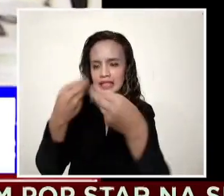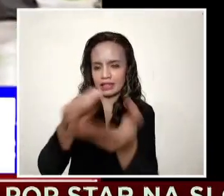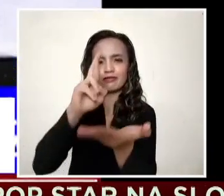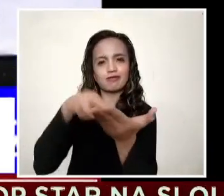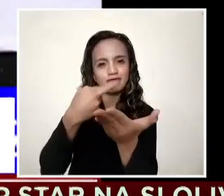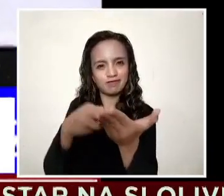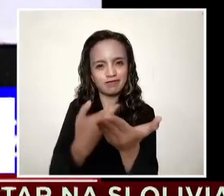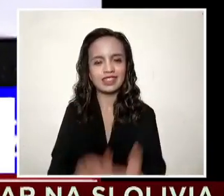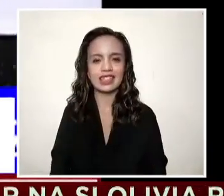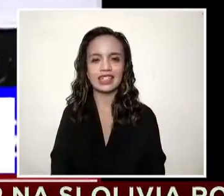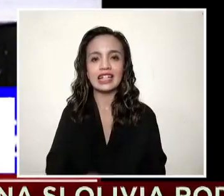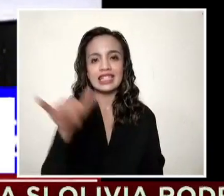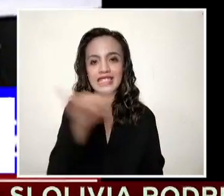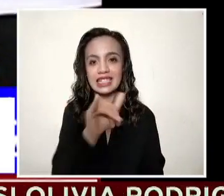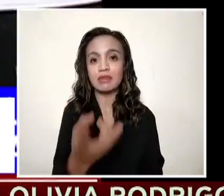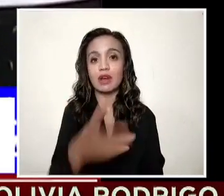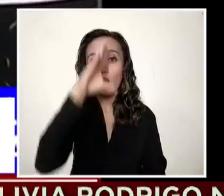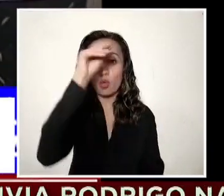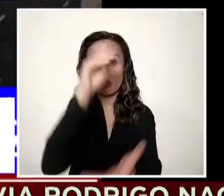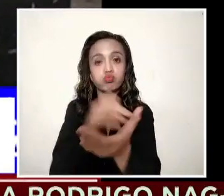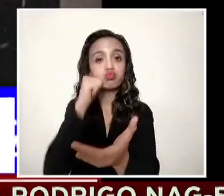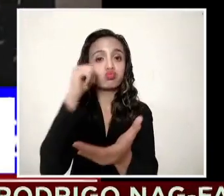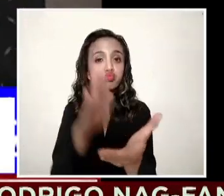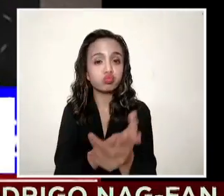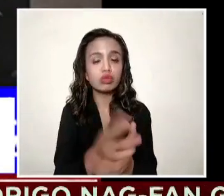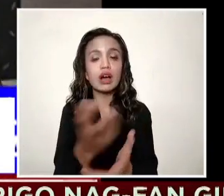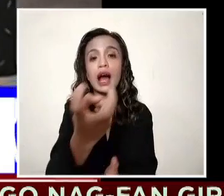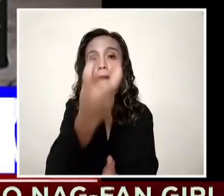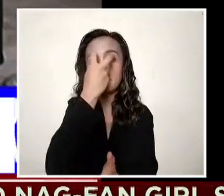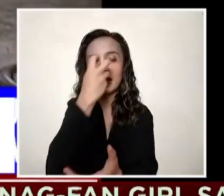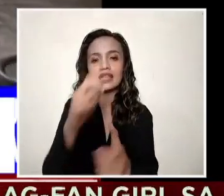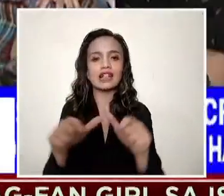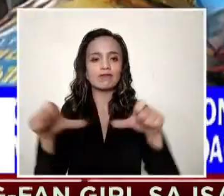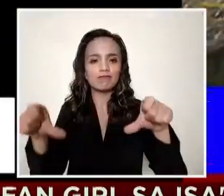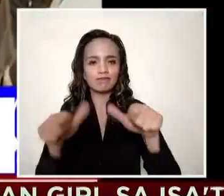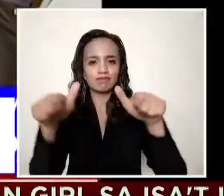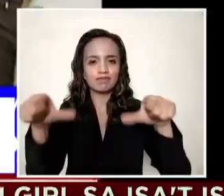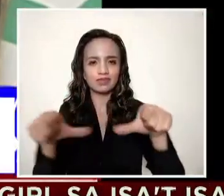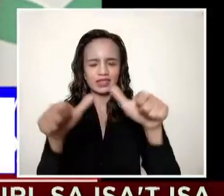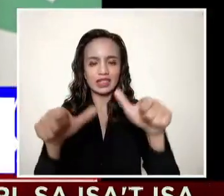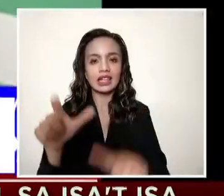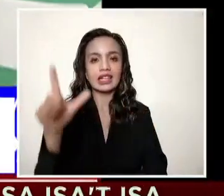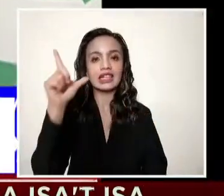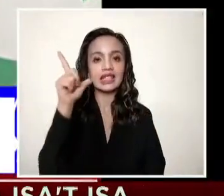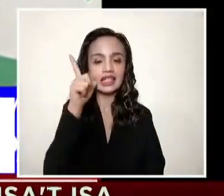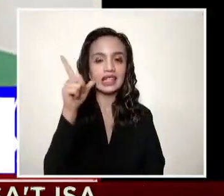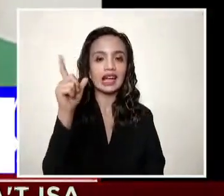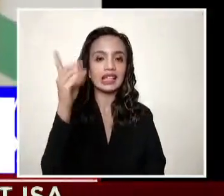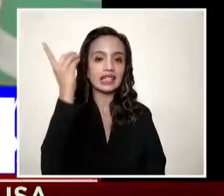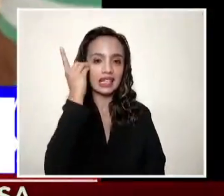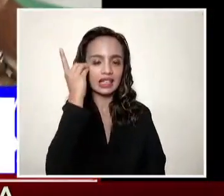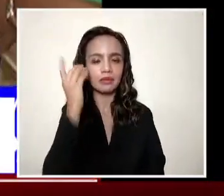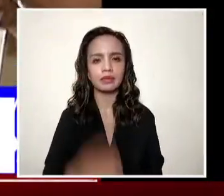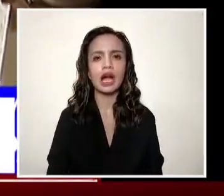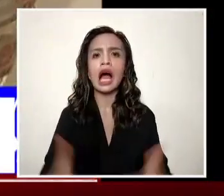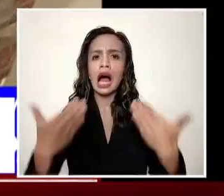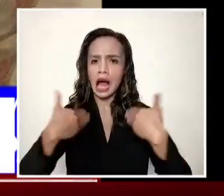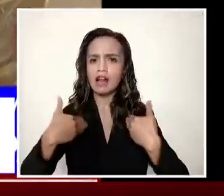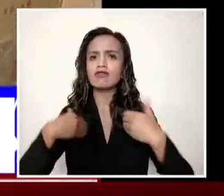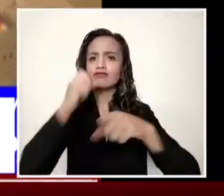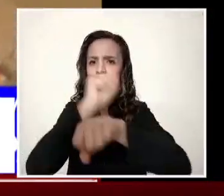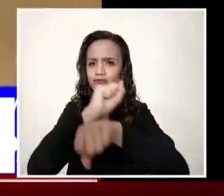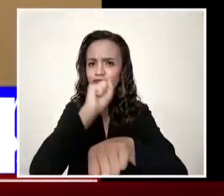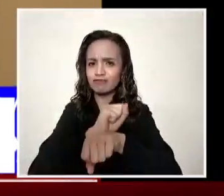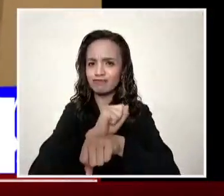sa bulag ng mag-asawang masahista na sina Lilian at Daniel. Nagkaroon ng pagkakakitaan sa bahay ang may